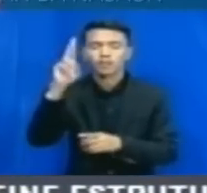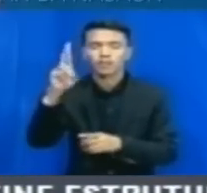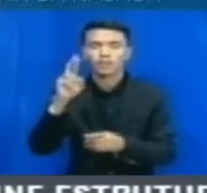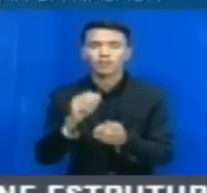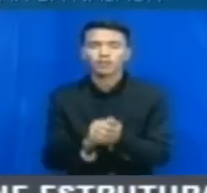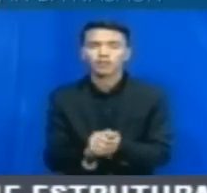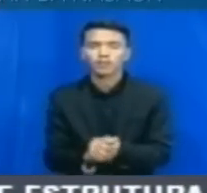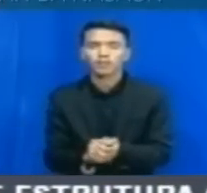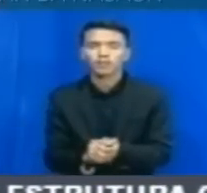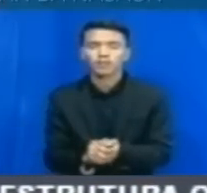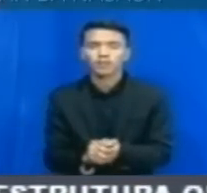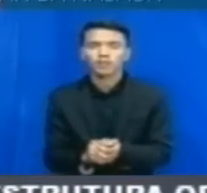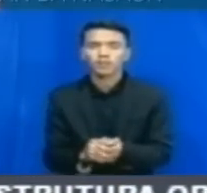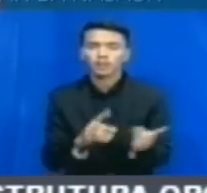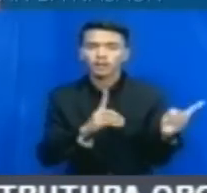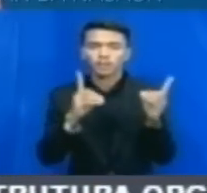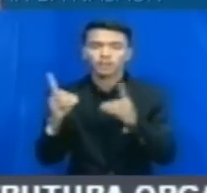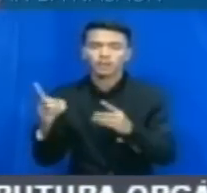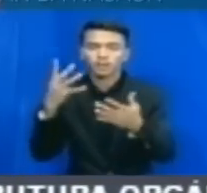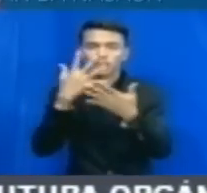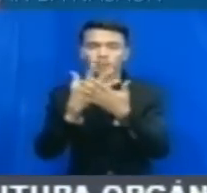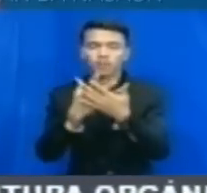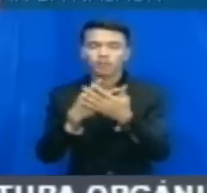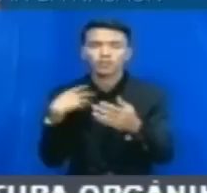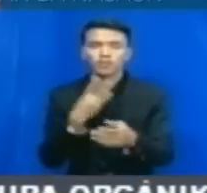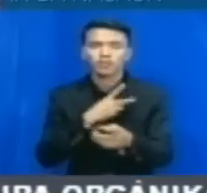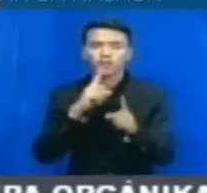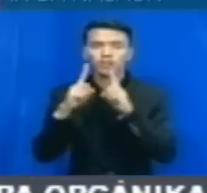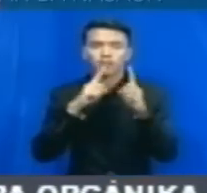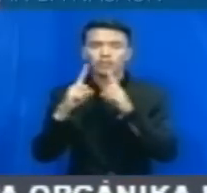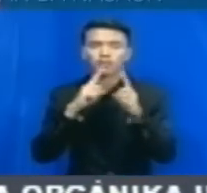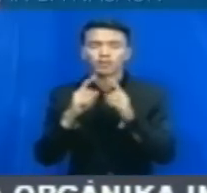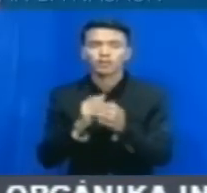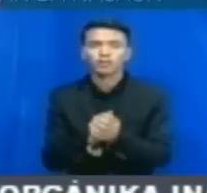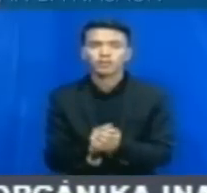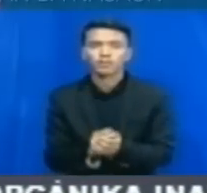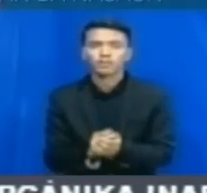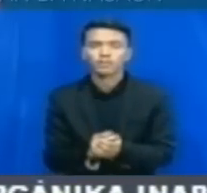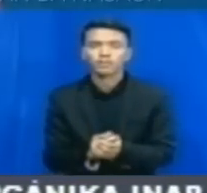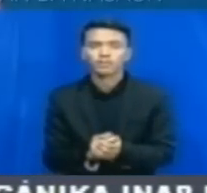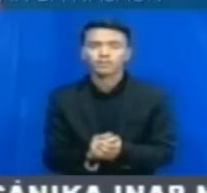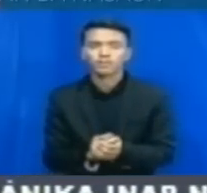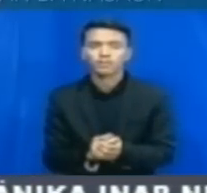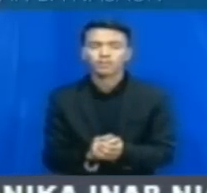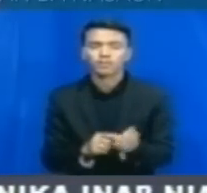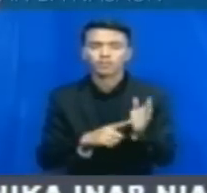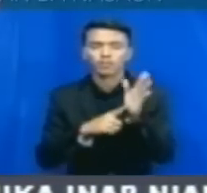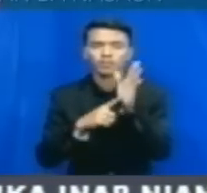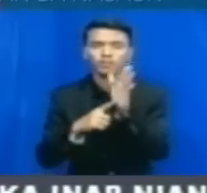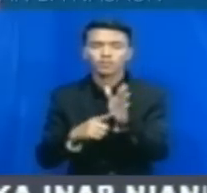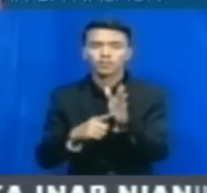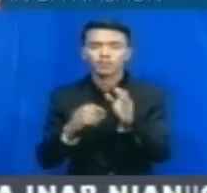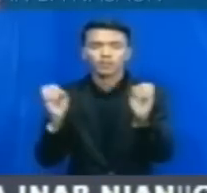ita tem que aplicar pena preventiva se wahira ita hatete kata provasnes provas nene la